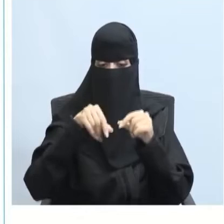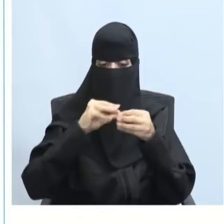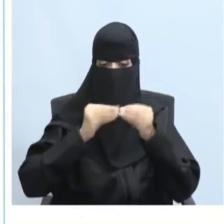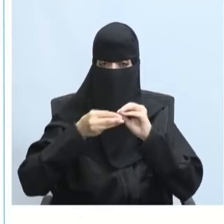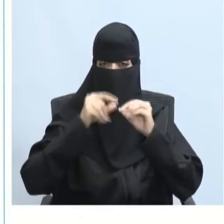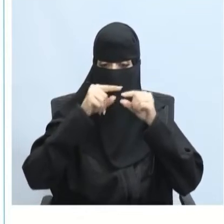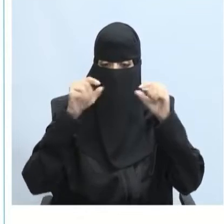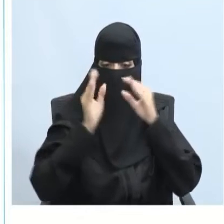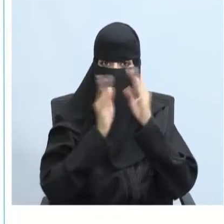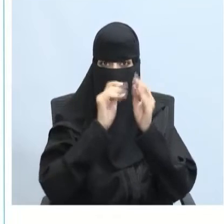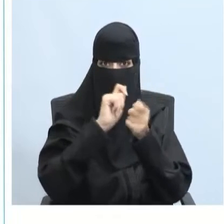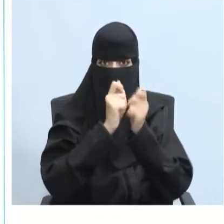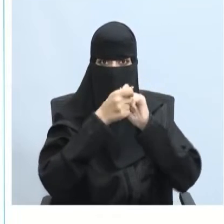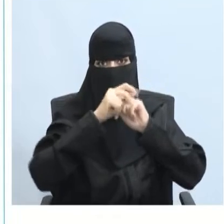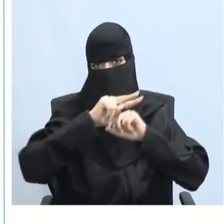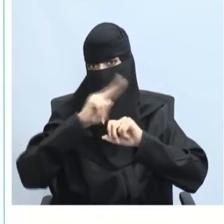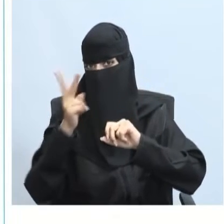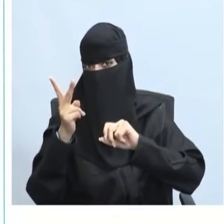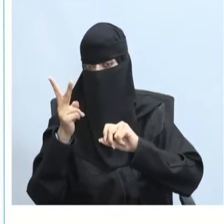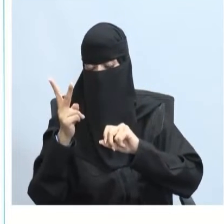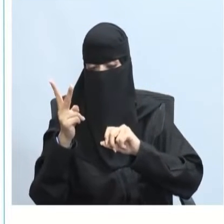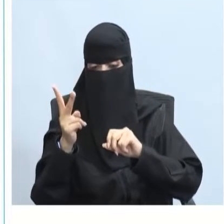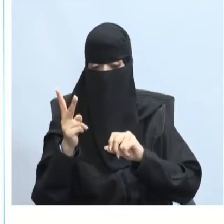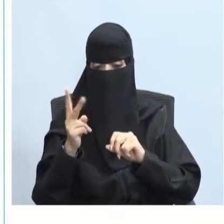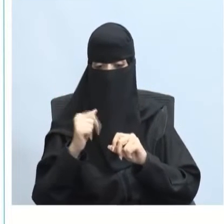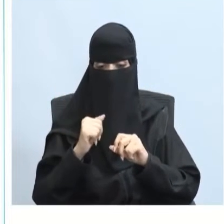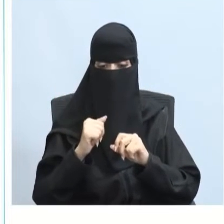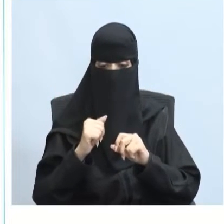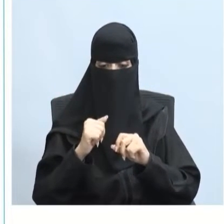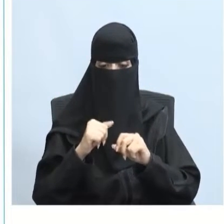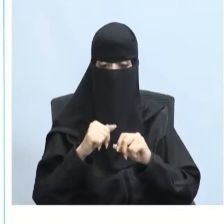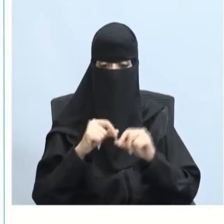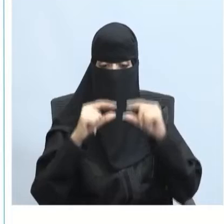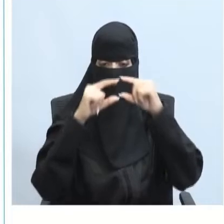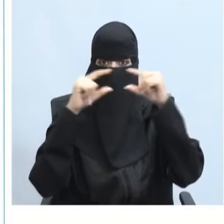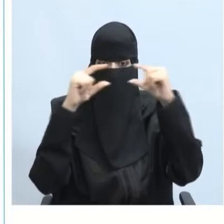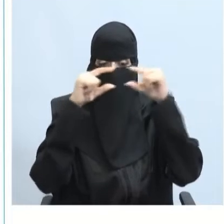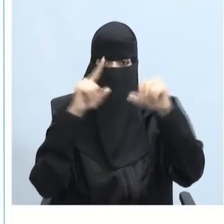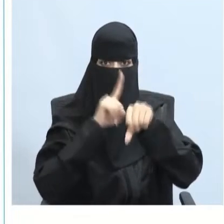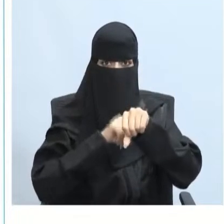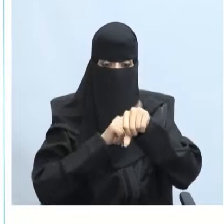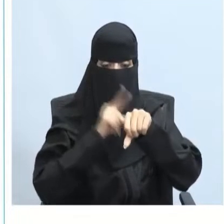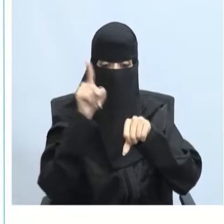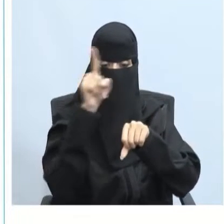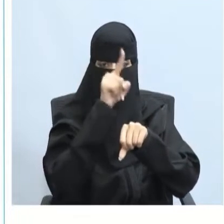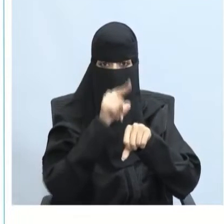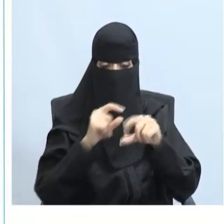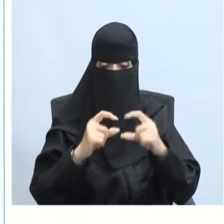تختلف كشكل في المخطط اللوحه اللوحه الزمنيه